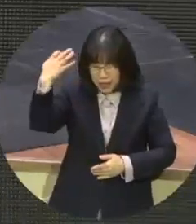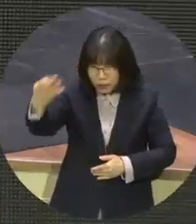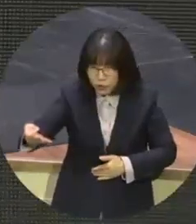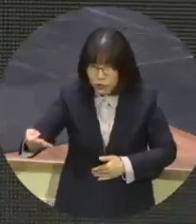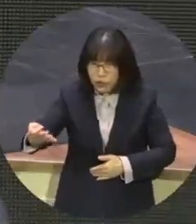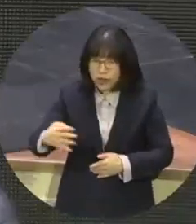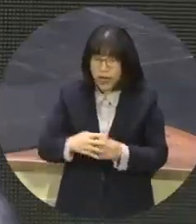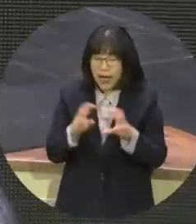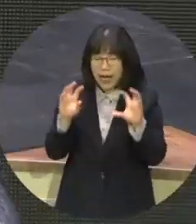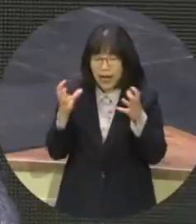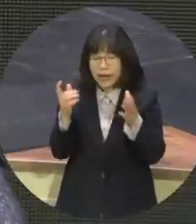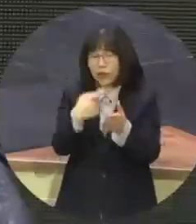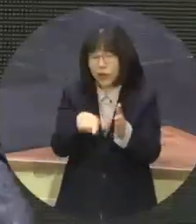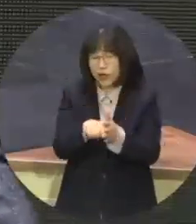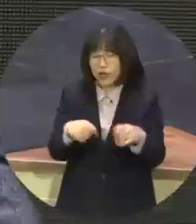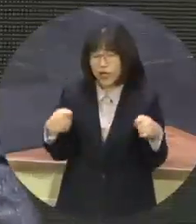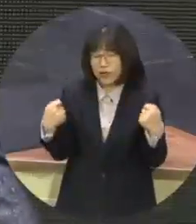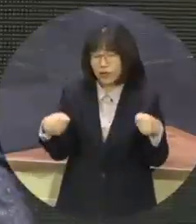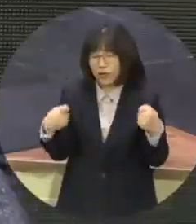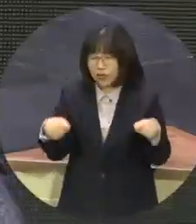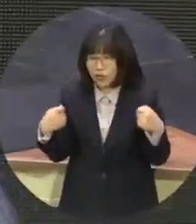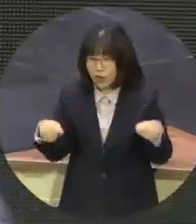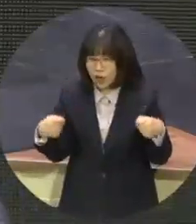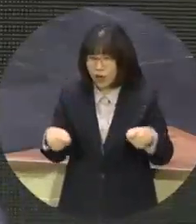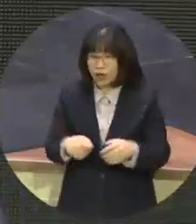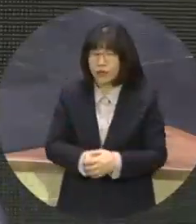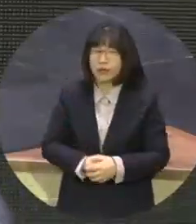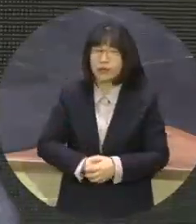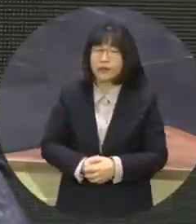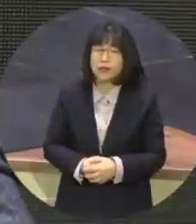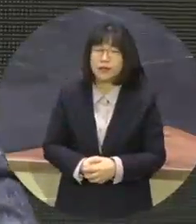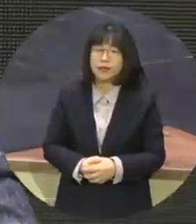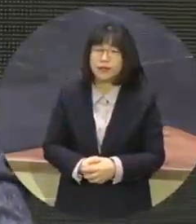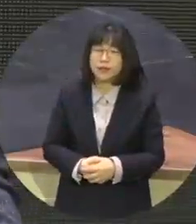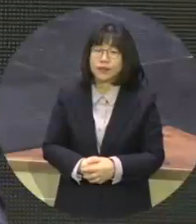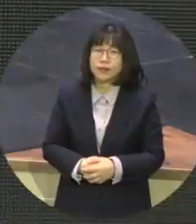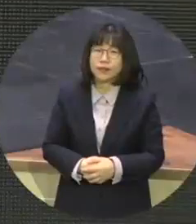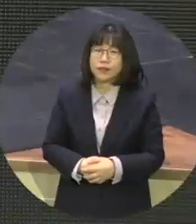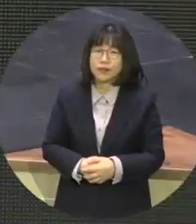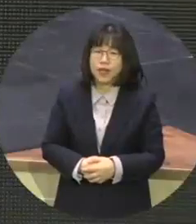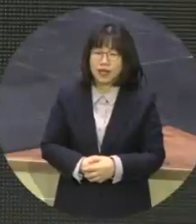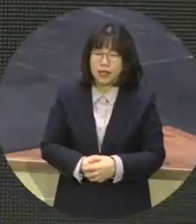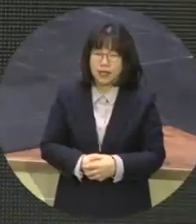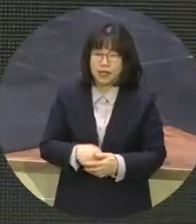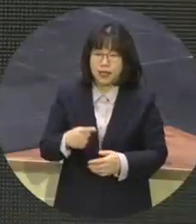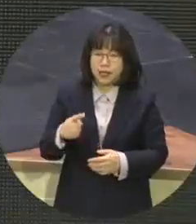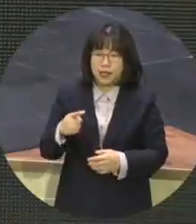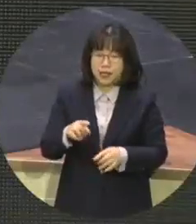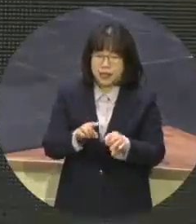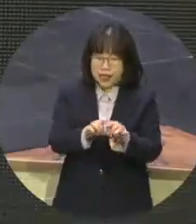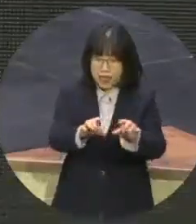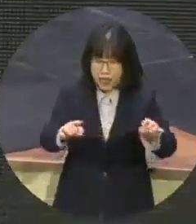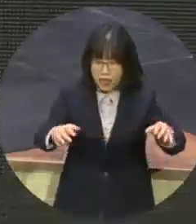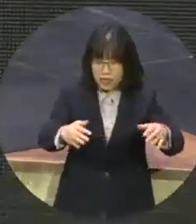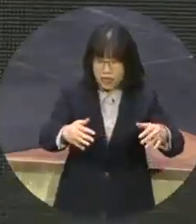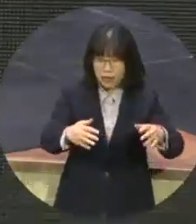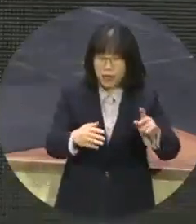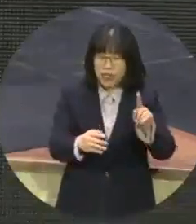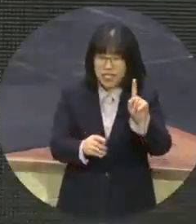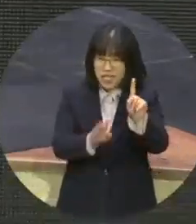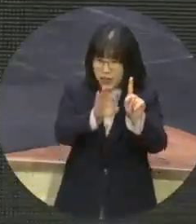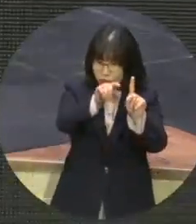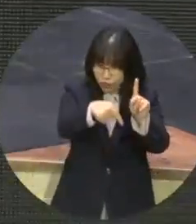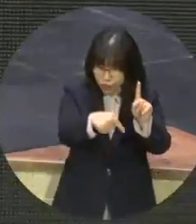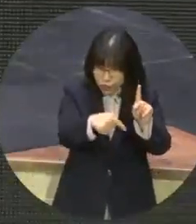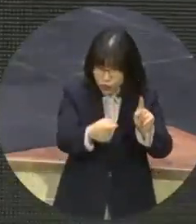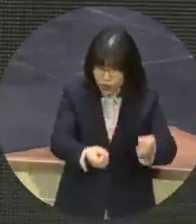재미있는 뮤지컬 공연, 어린을 위한 뮤지컬 공연을 하게 됩니다. 각 행사 후에 각 부서별 2부 순수가